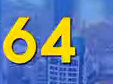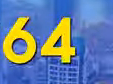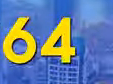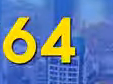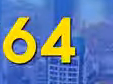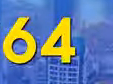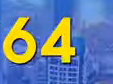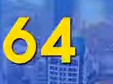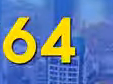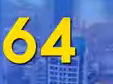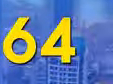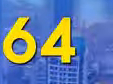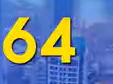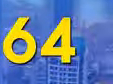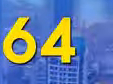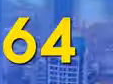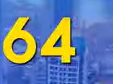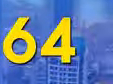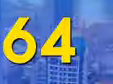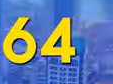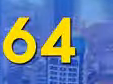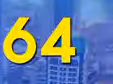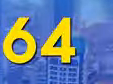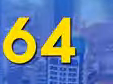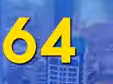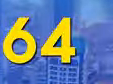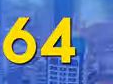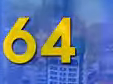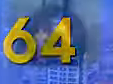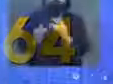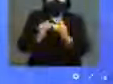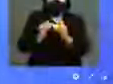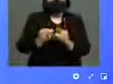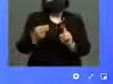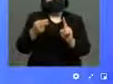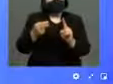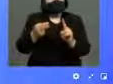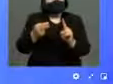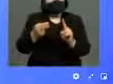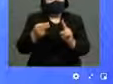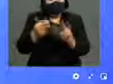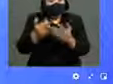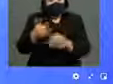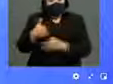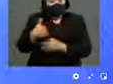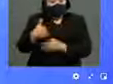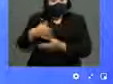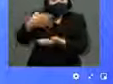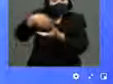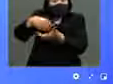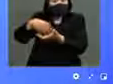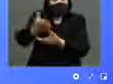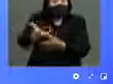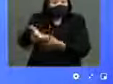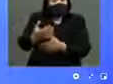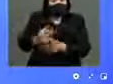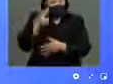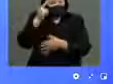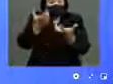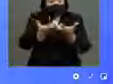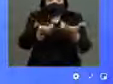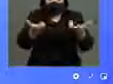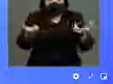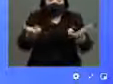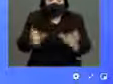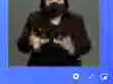ขทำไมจู่ๆวันนี้มาแตะกันเกือบหลักหมื่นนะครับแต่ว่าถ้าเกิดได้ฟังท่านโฆษกแถลงสักครู่ก็จะเห็นว่ามีการแยกเป็นก